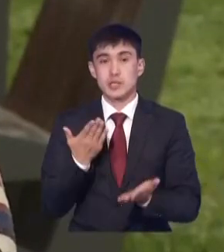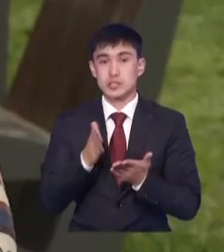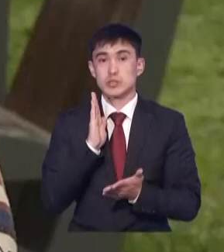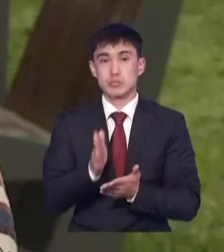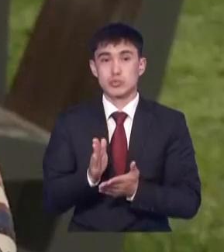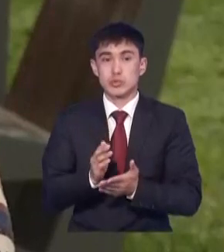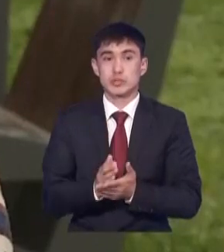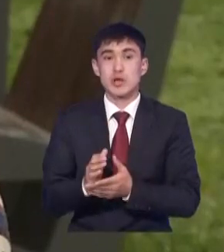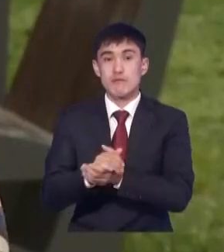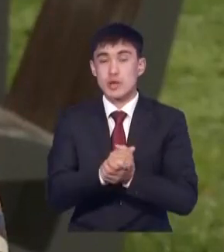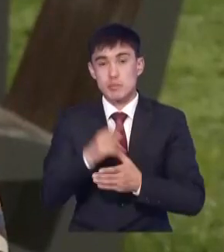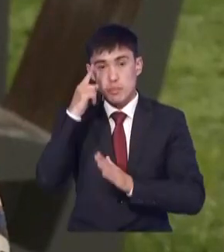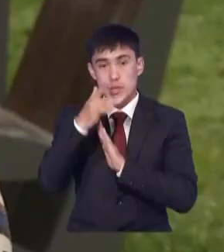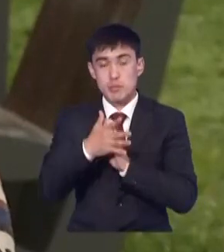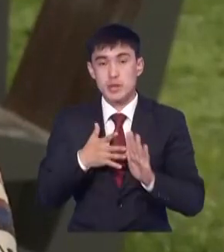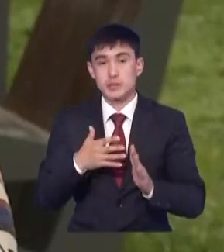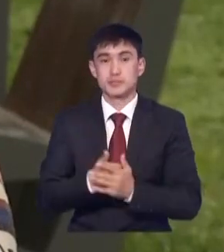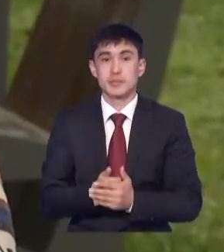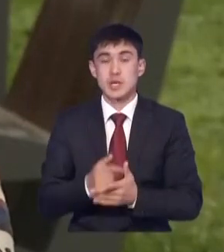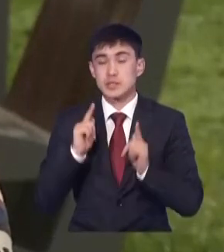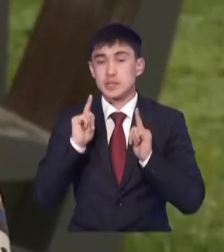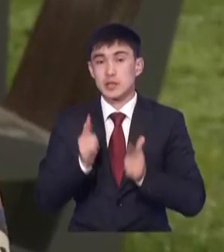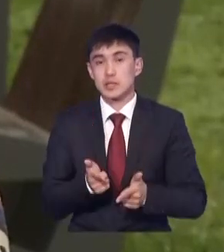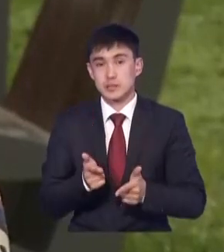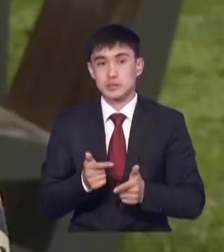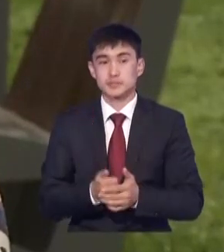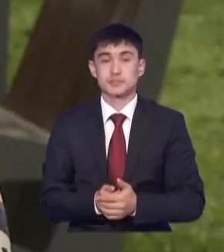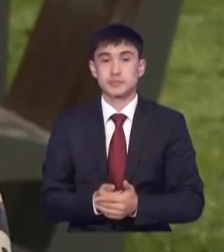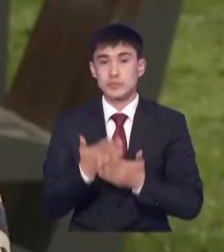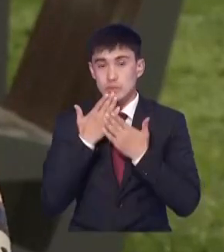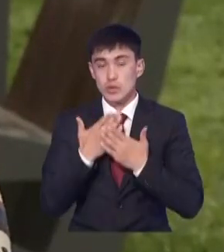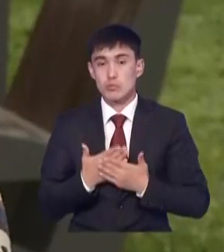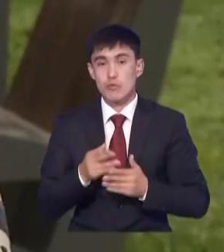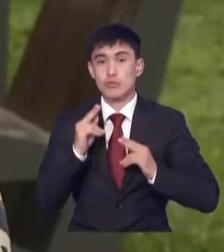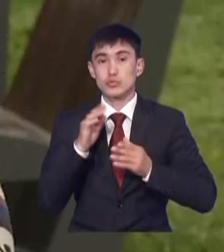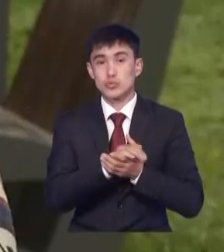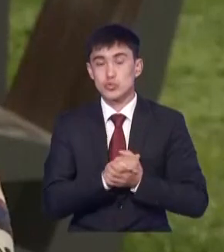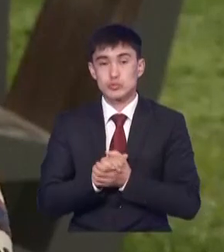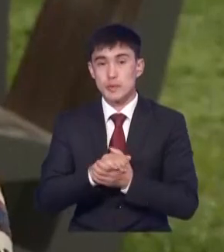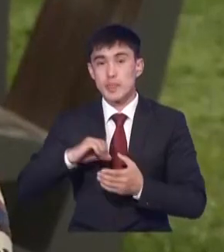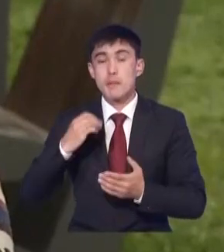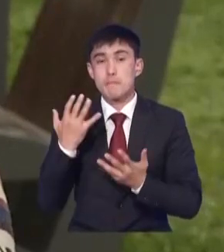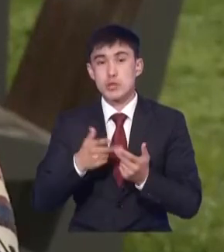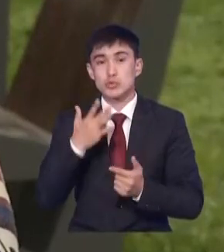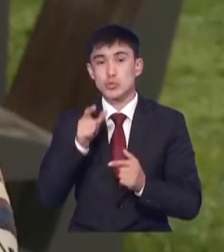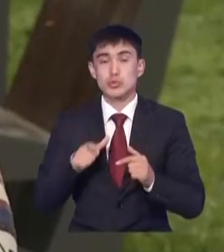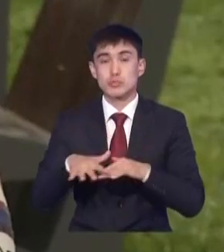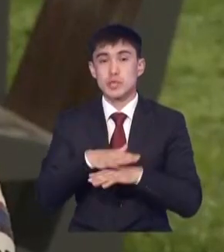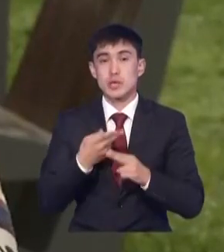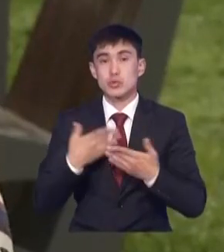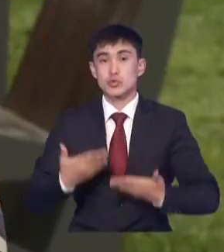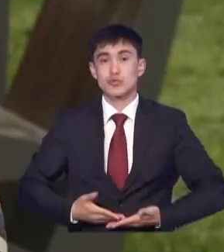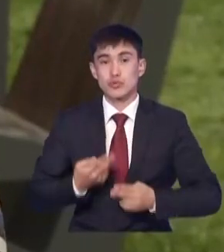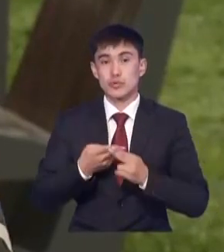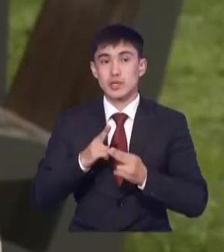будет взаимопонимание, согласие, любовь и дружба между людьми, которые живут